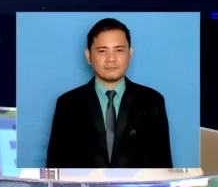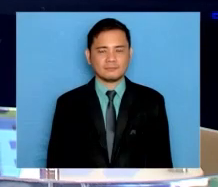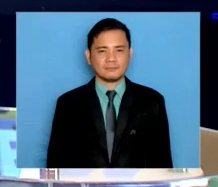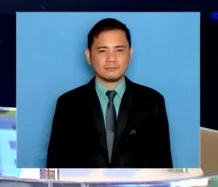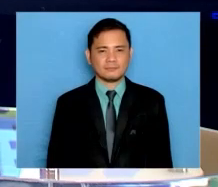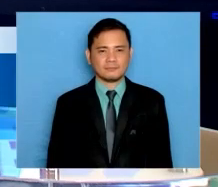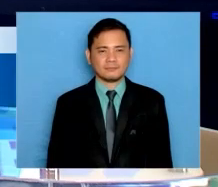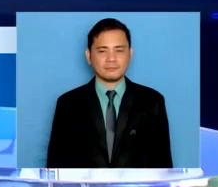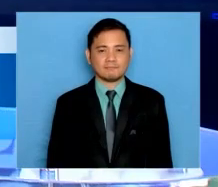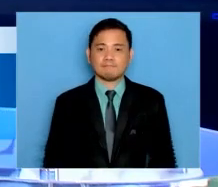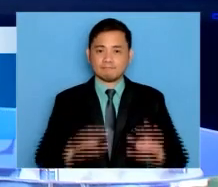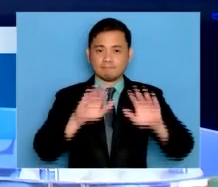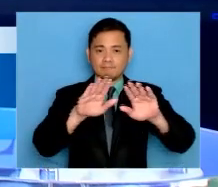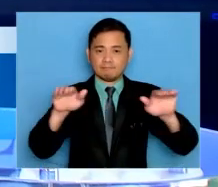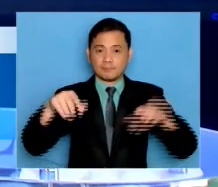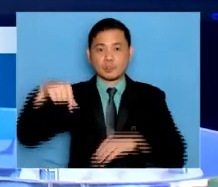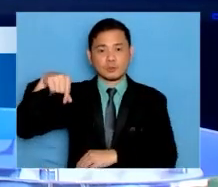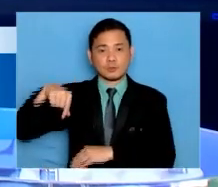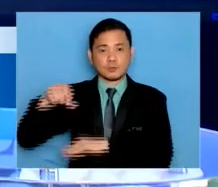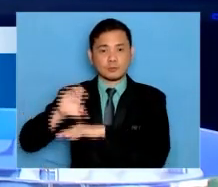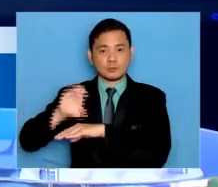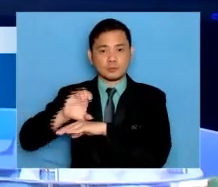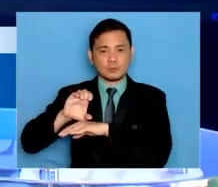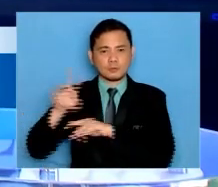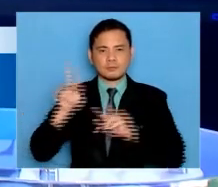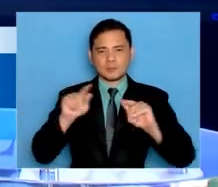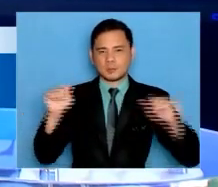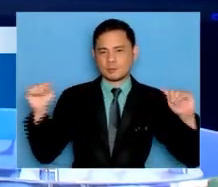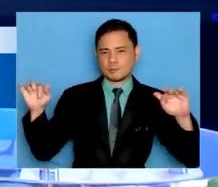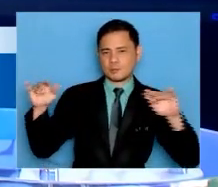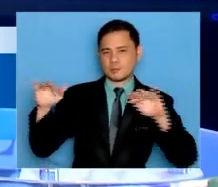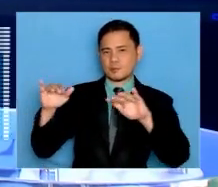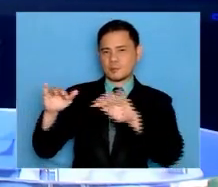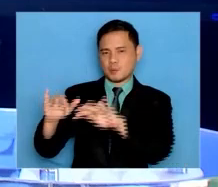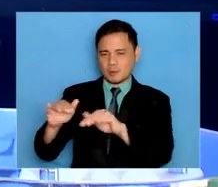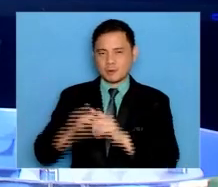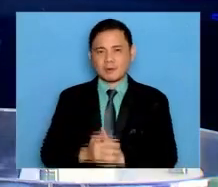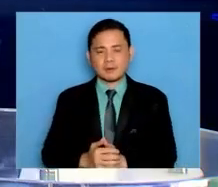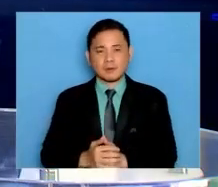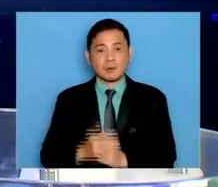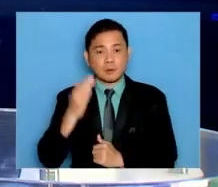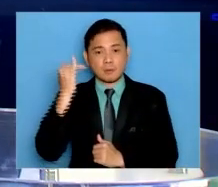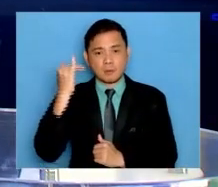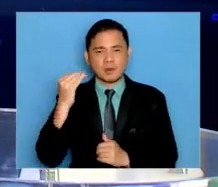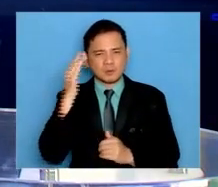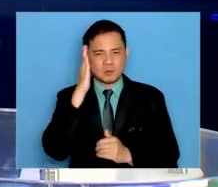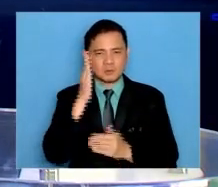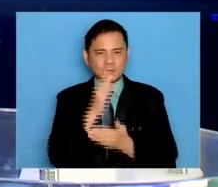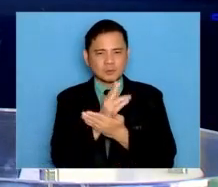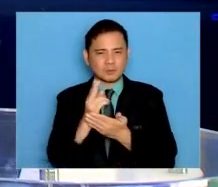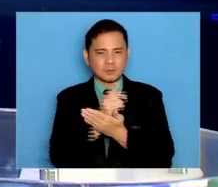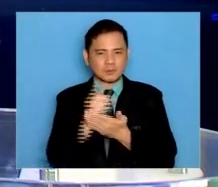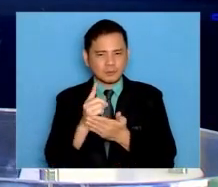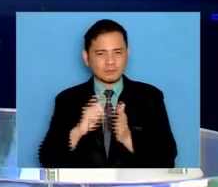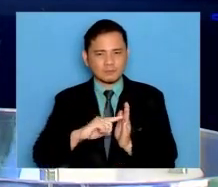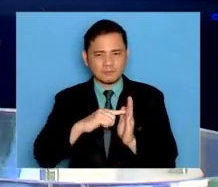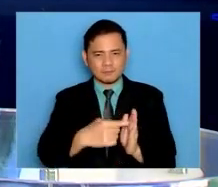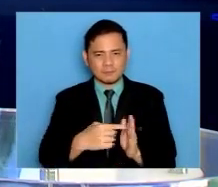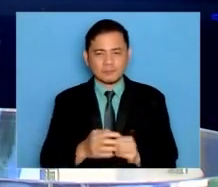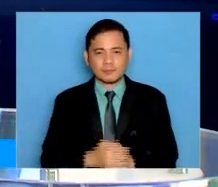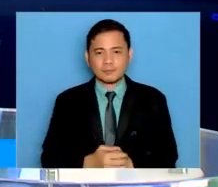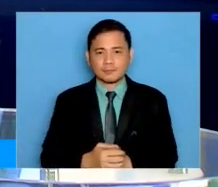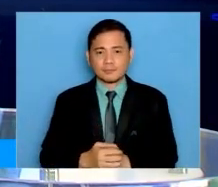Dumagsak sa Quiapo Church ang mga Katoliko nitong linggo ng palaspas, hudyat ng pagsisimula ng Semana Santa. Paalala ng Simbahang